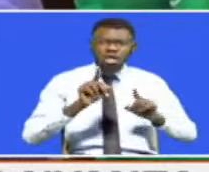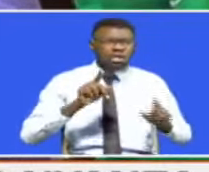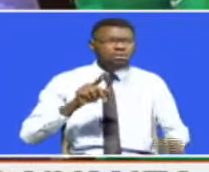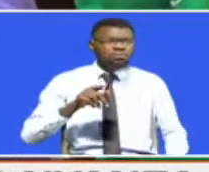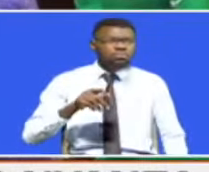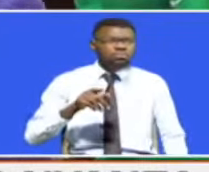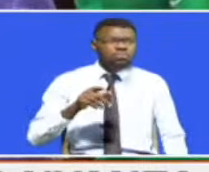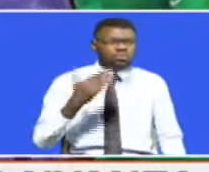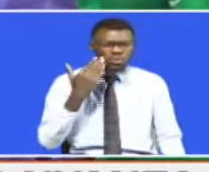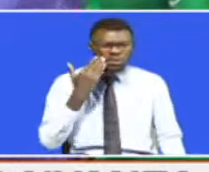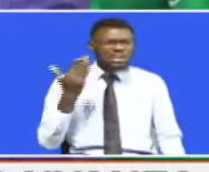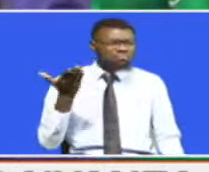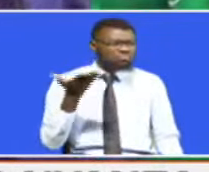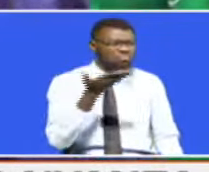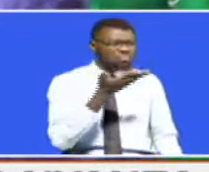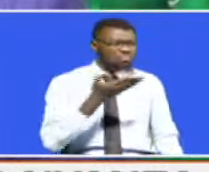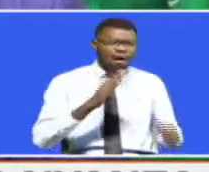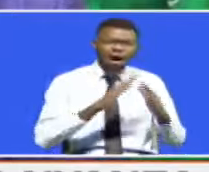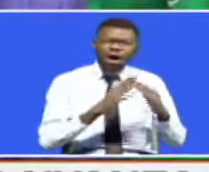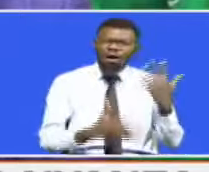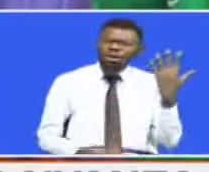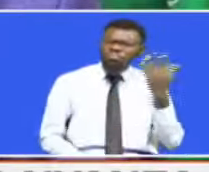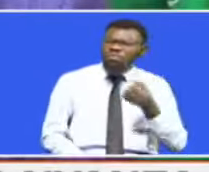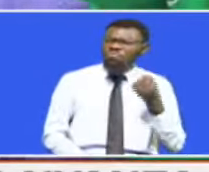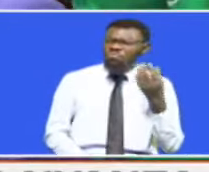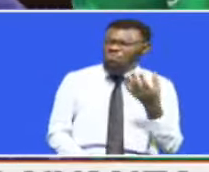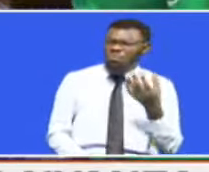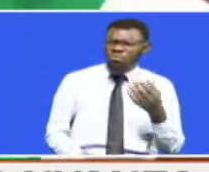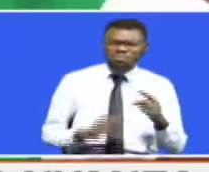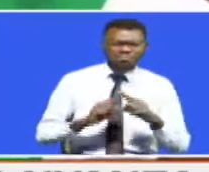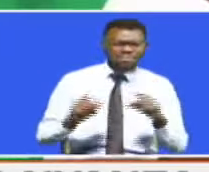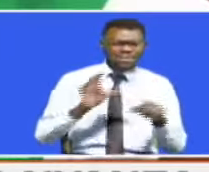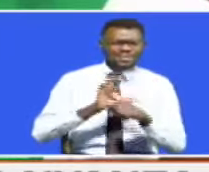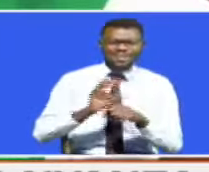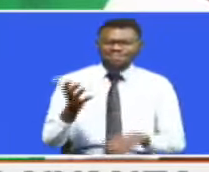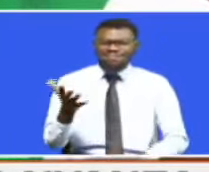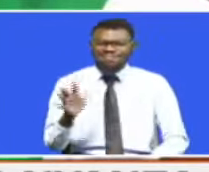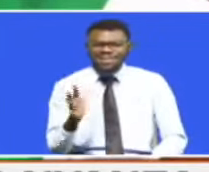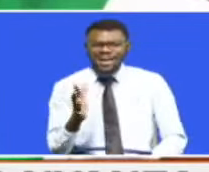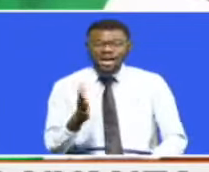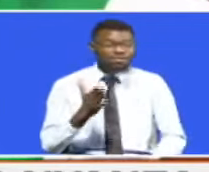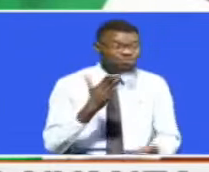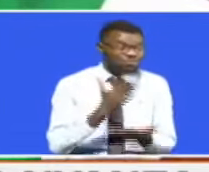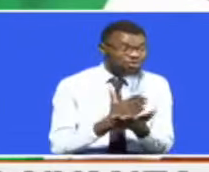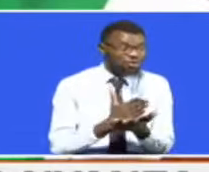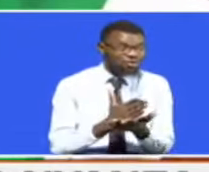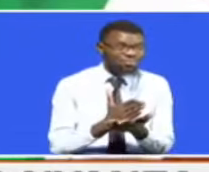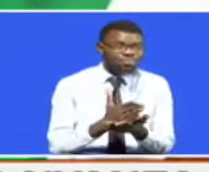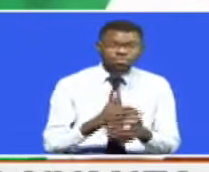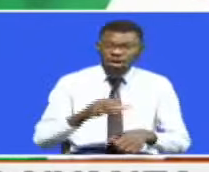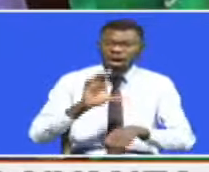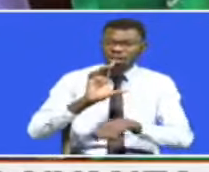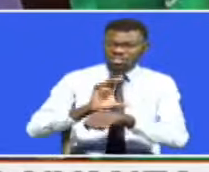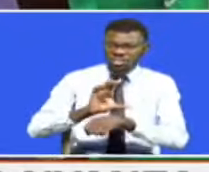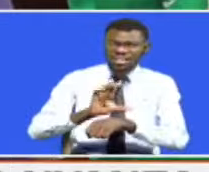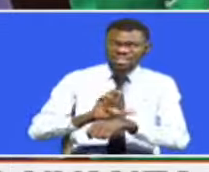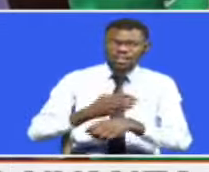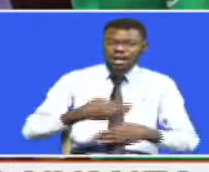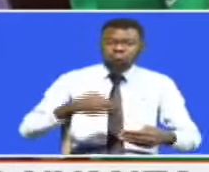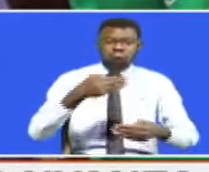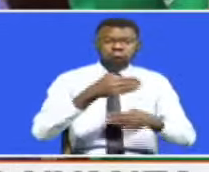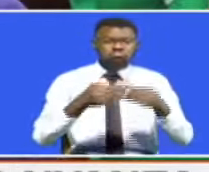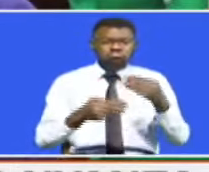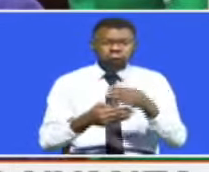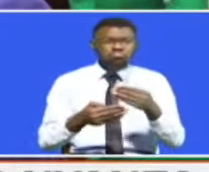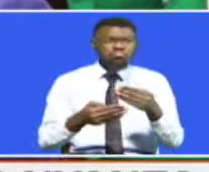watu wako na manyumba zao mzuri zaidi kuliko kanisa hili. Si ni kweli? Mambo ya kanisa, kujenga kanisa